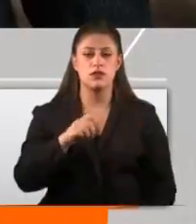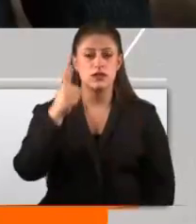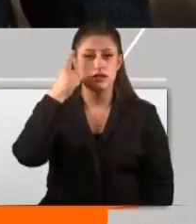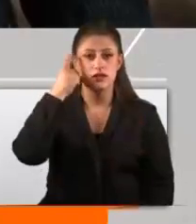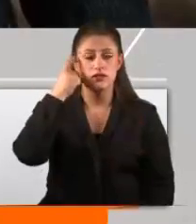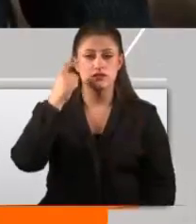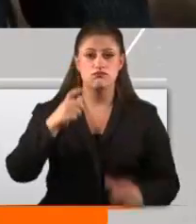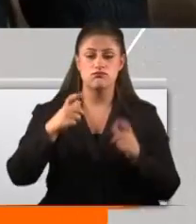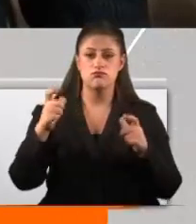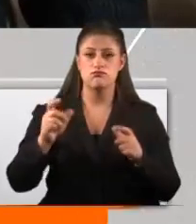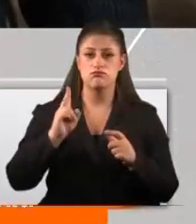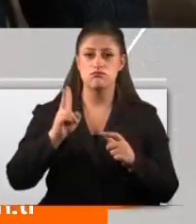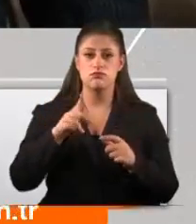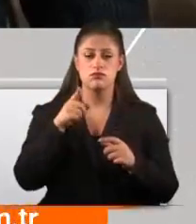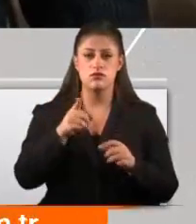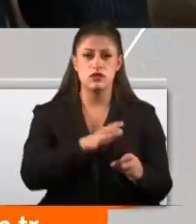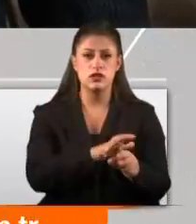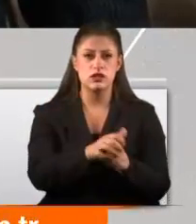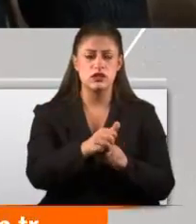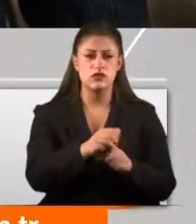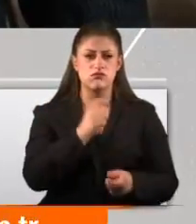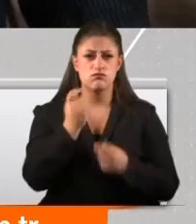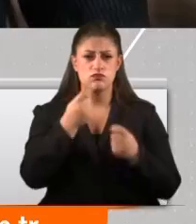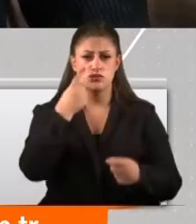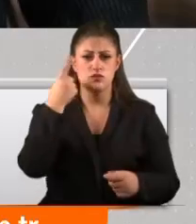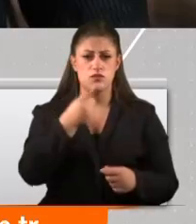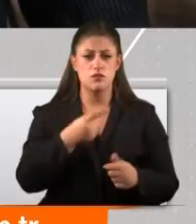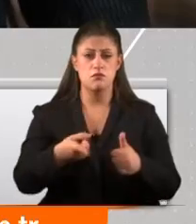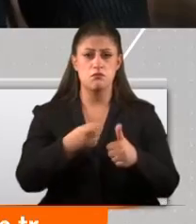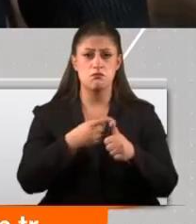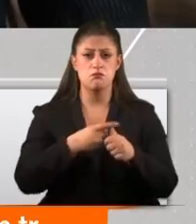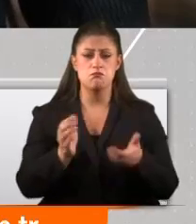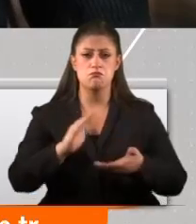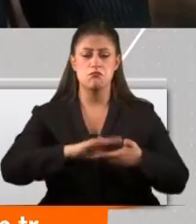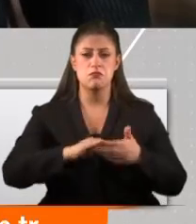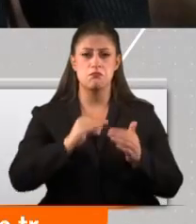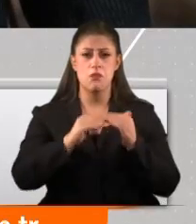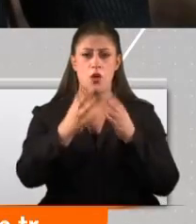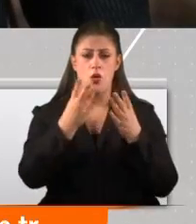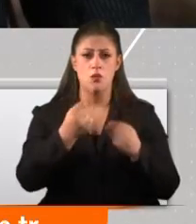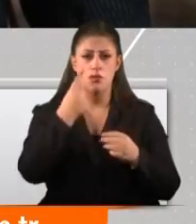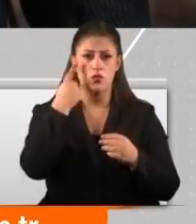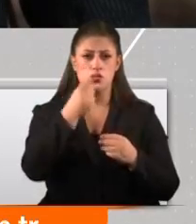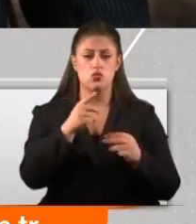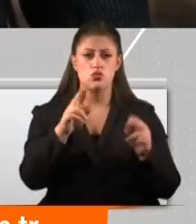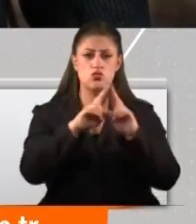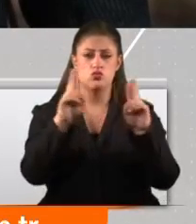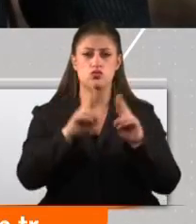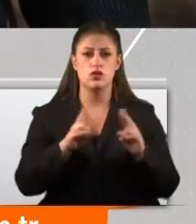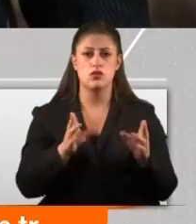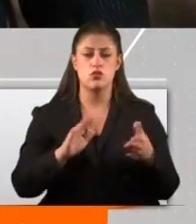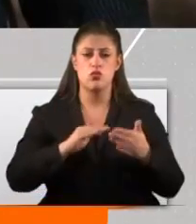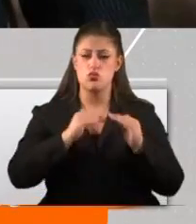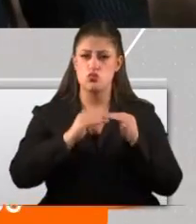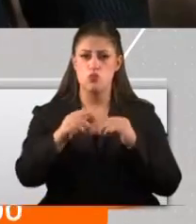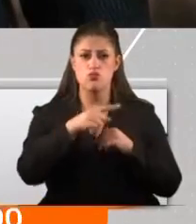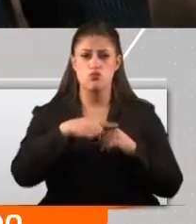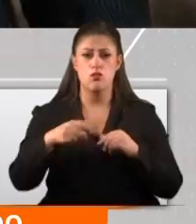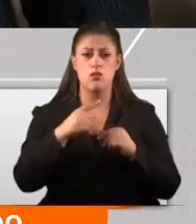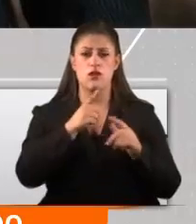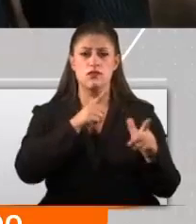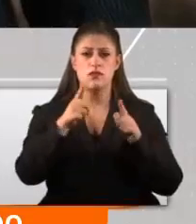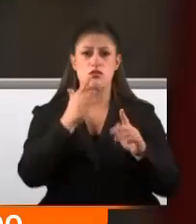işgal politikaları karşısında başta Birleşmiş Milletler olmak üzere uluslararası toplumun daha